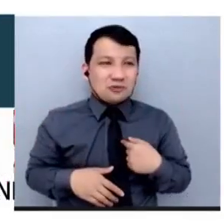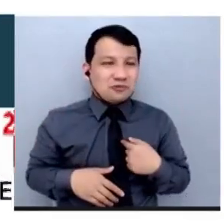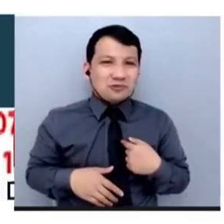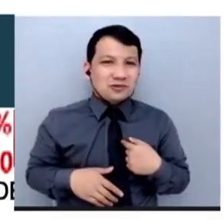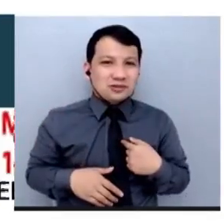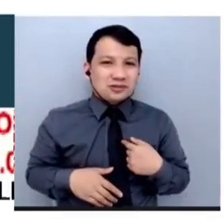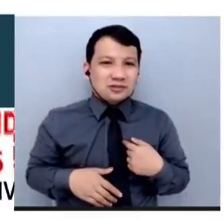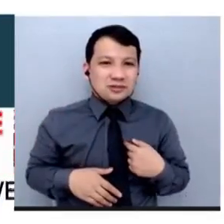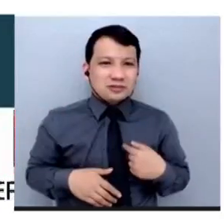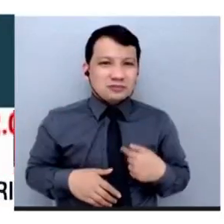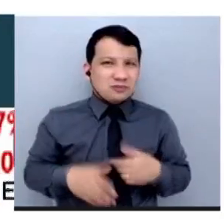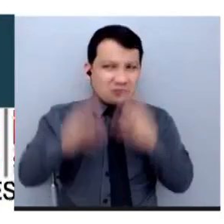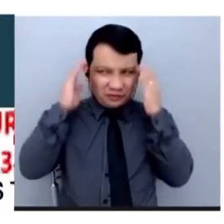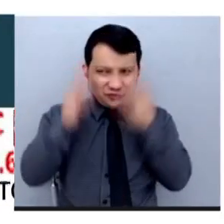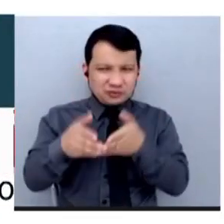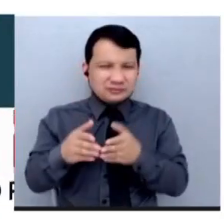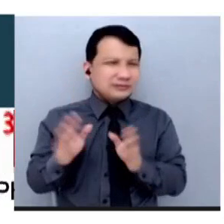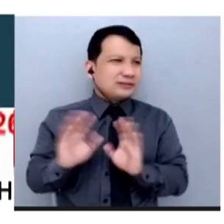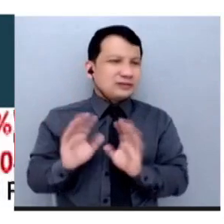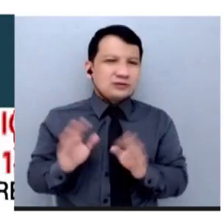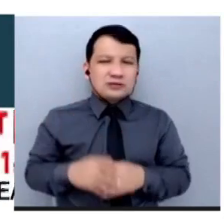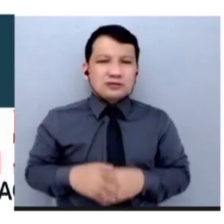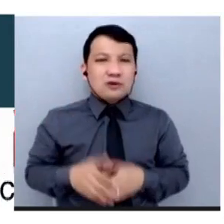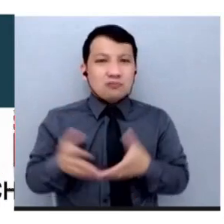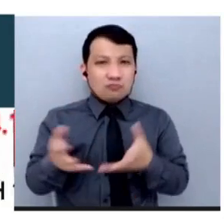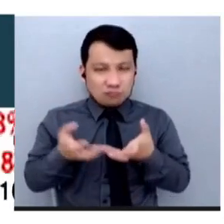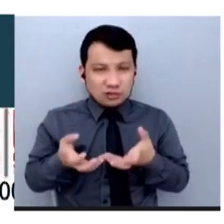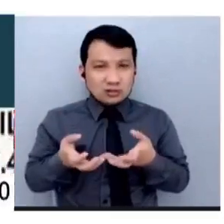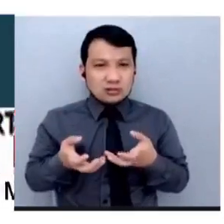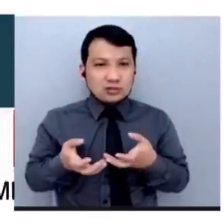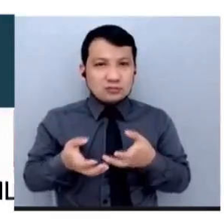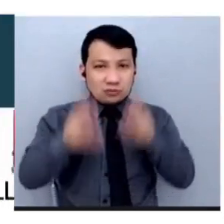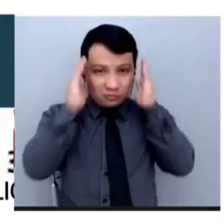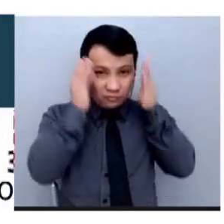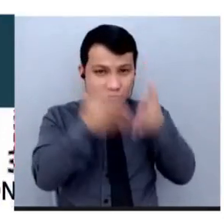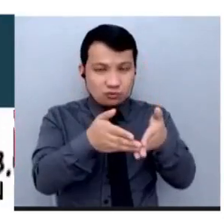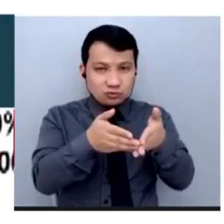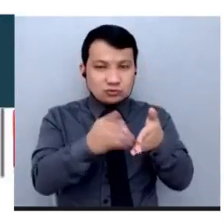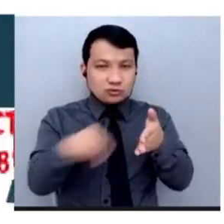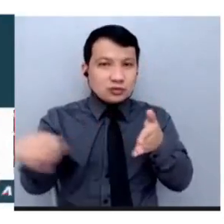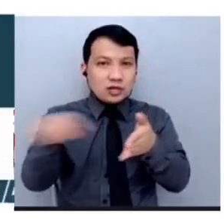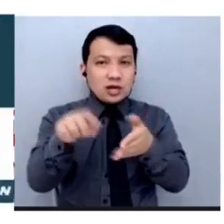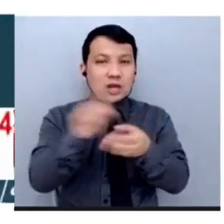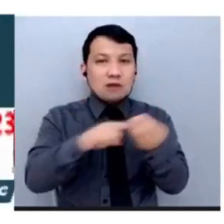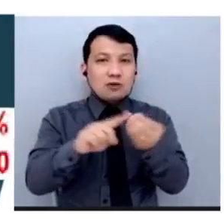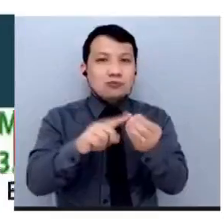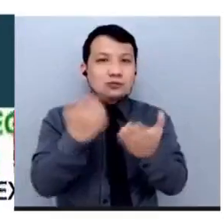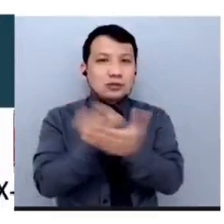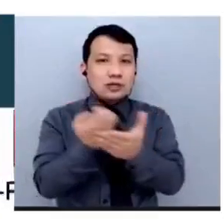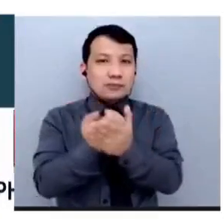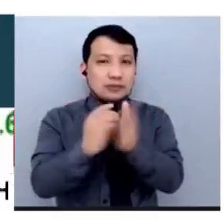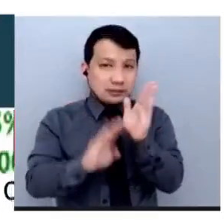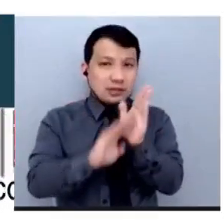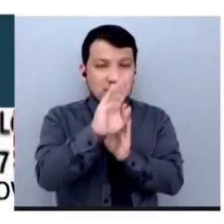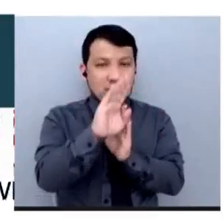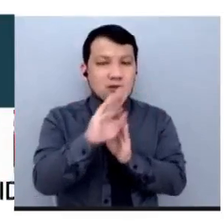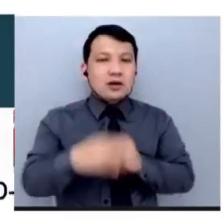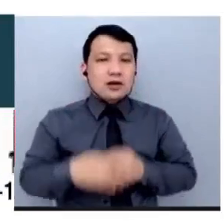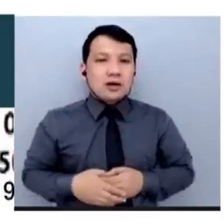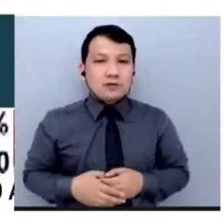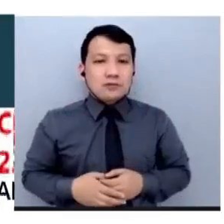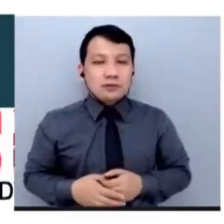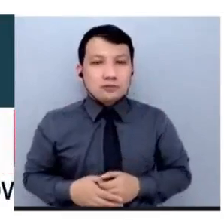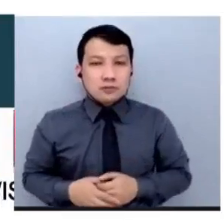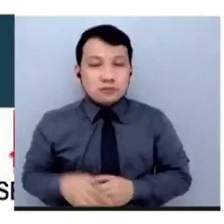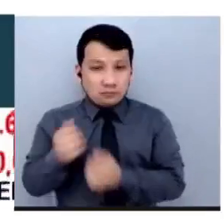burdened with that. Ayokong, gusto ko lahat ng concentration ko ay tungkol doon sa economic recovery at